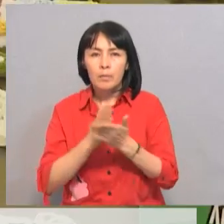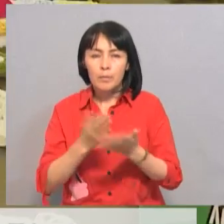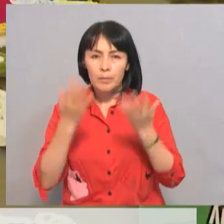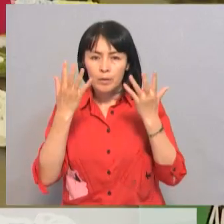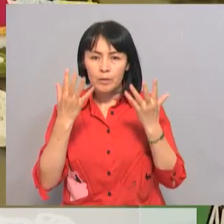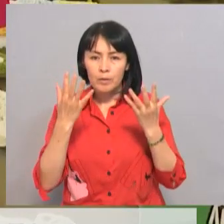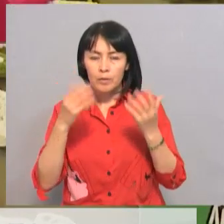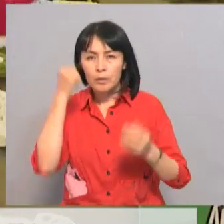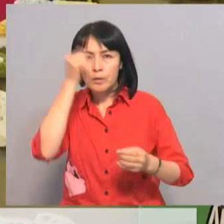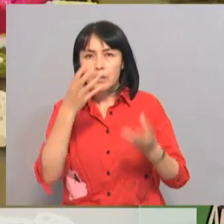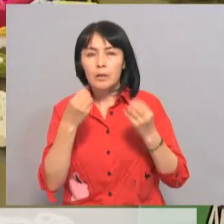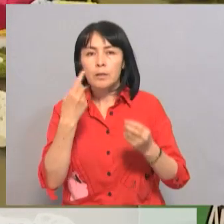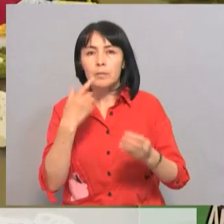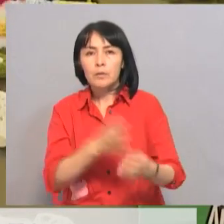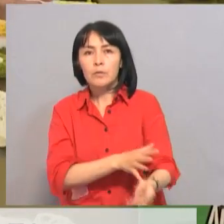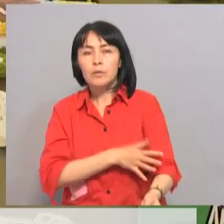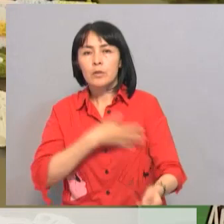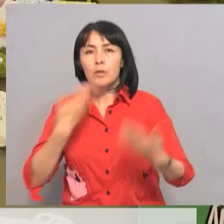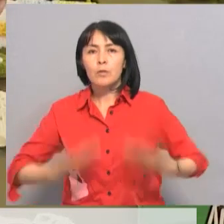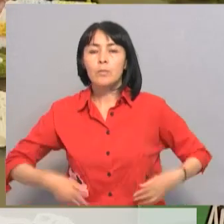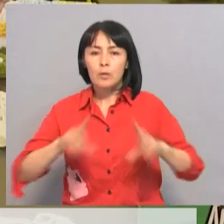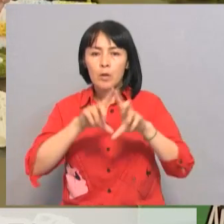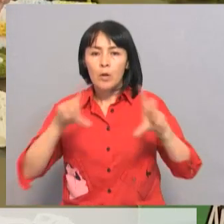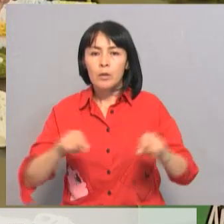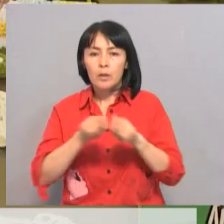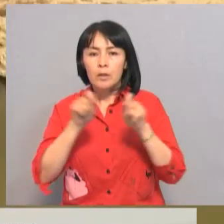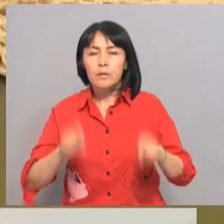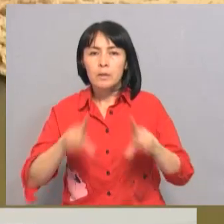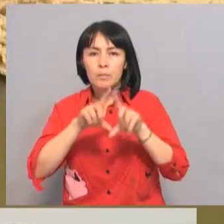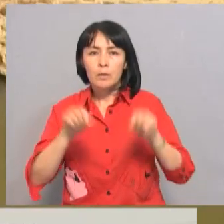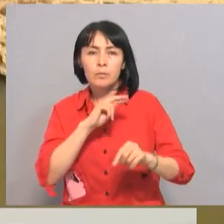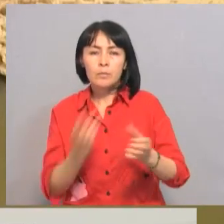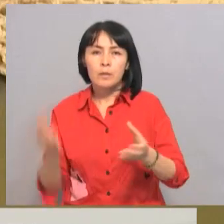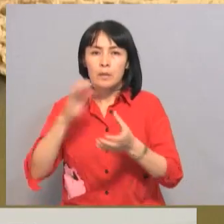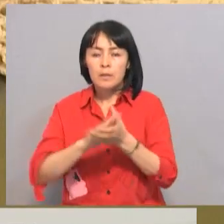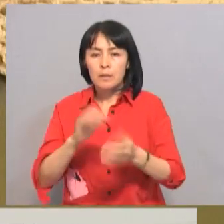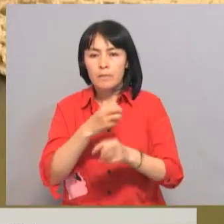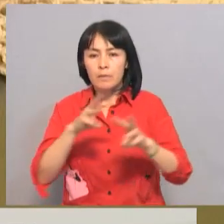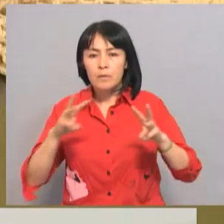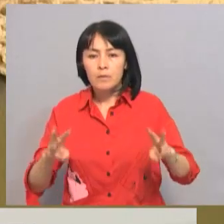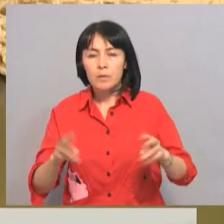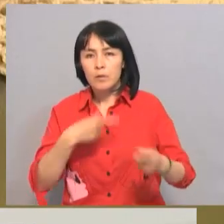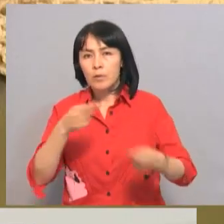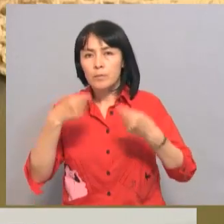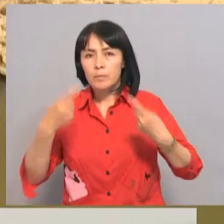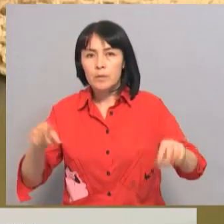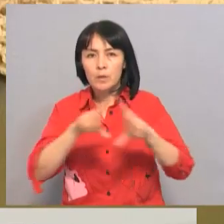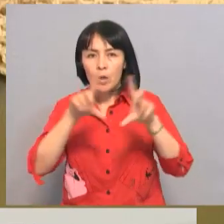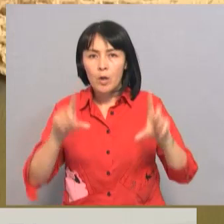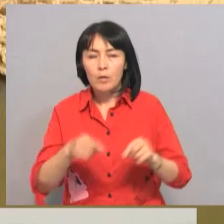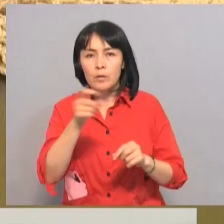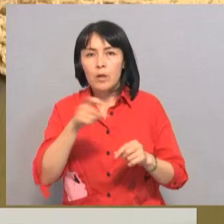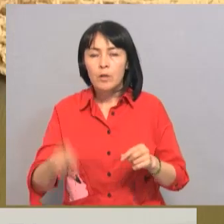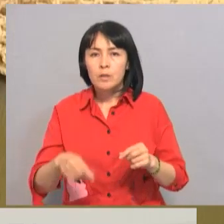биыл тағы бір белсенді ұзақ өмір орталығы ашылмақ. Мекеменің жұмысымен танысқан вице-министр үкіметтік емес ұйым